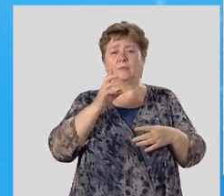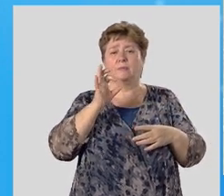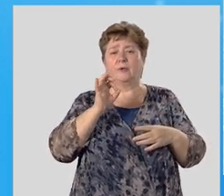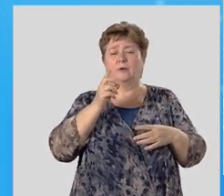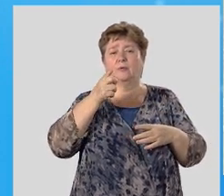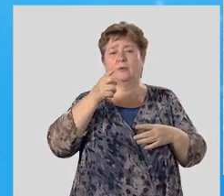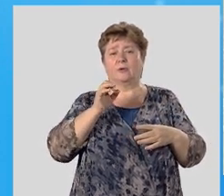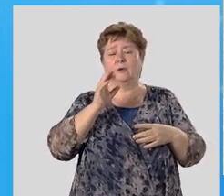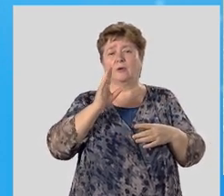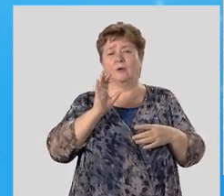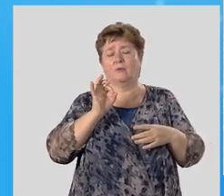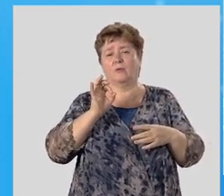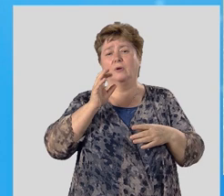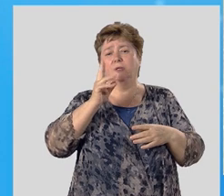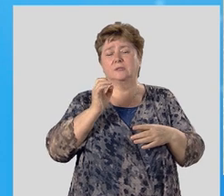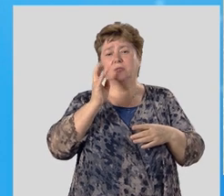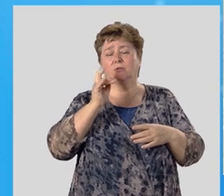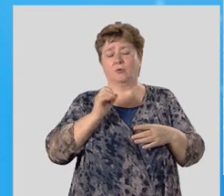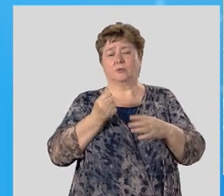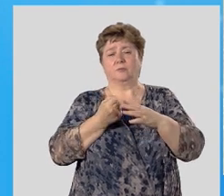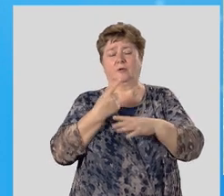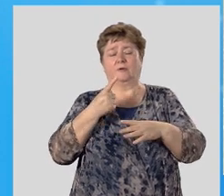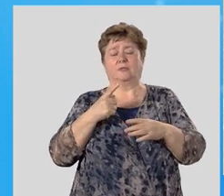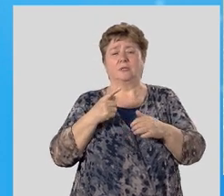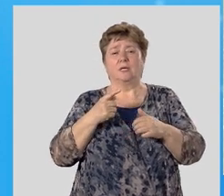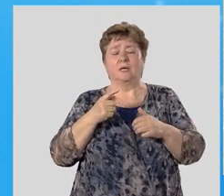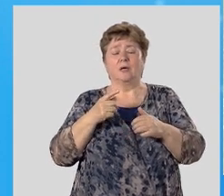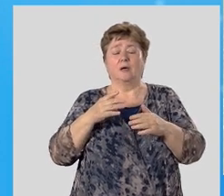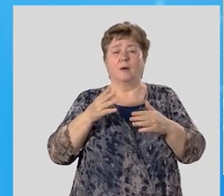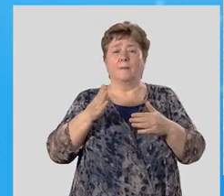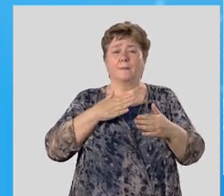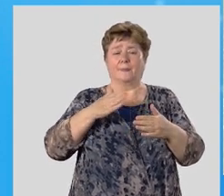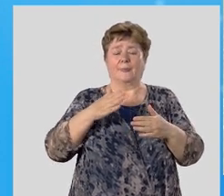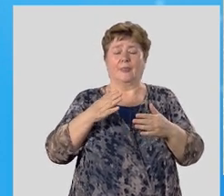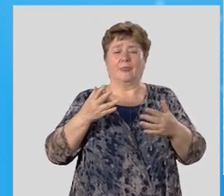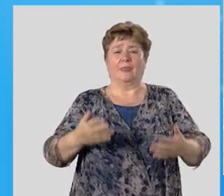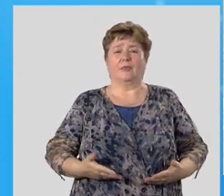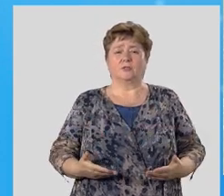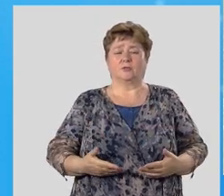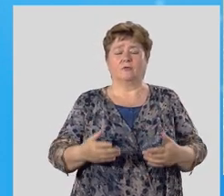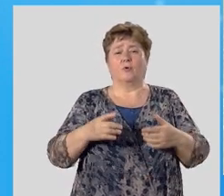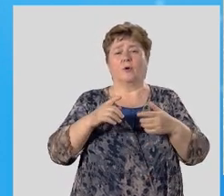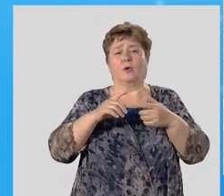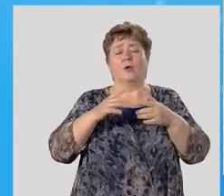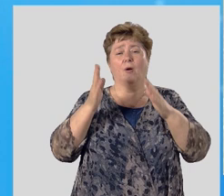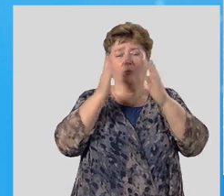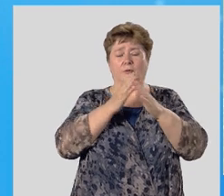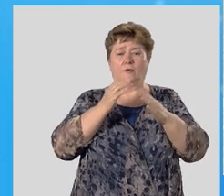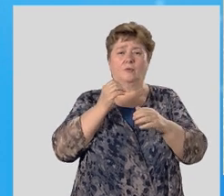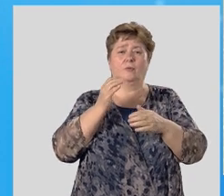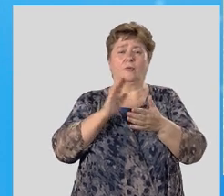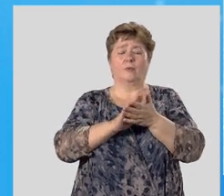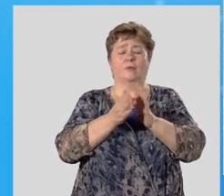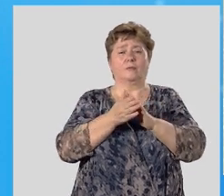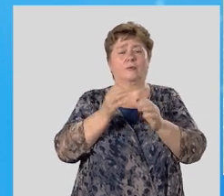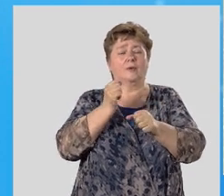биогеоценоз. В нем между живыми организмами и неживой природой